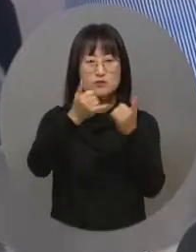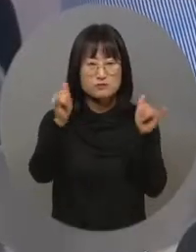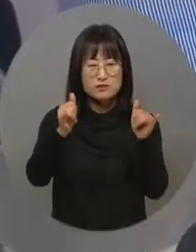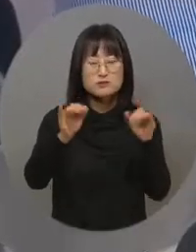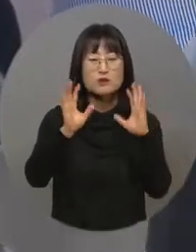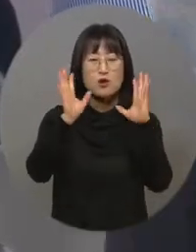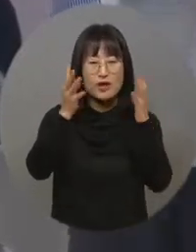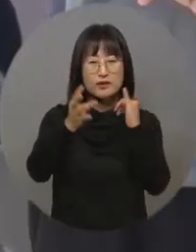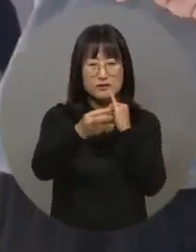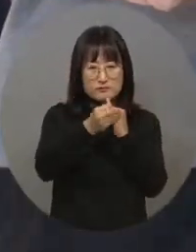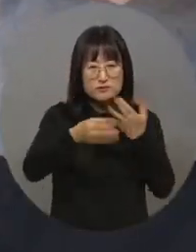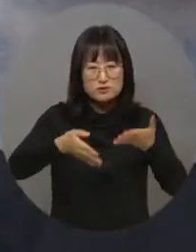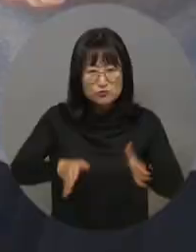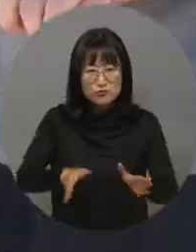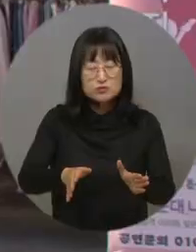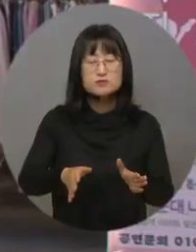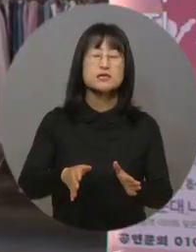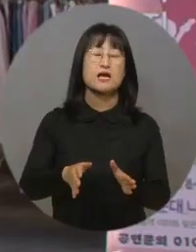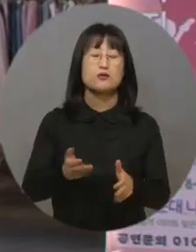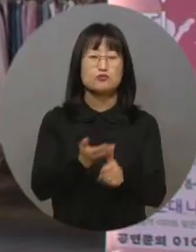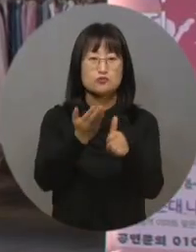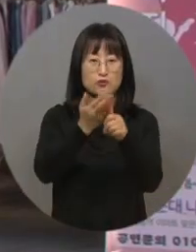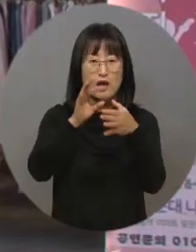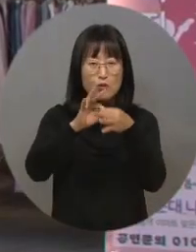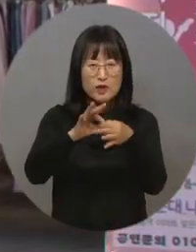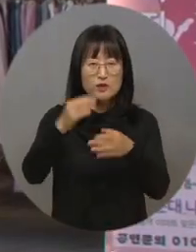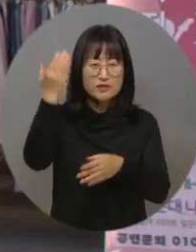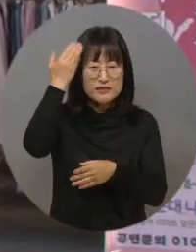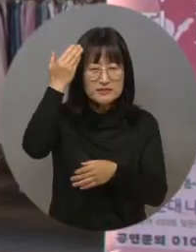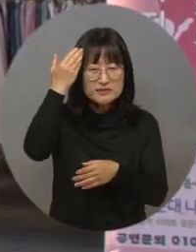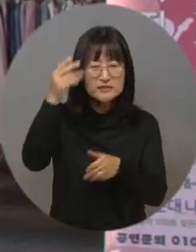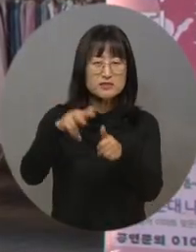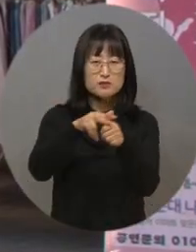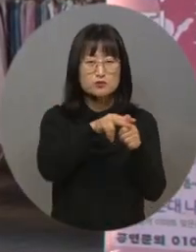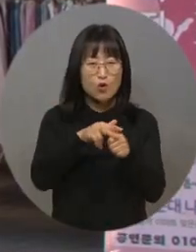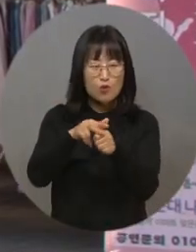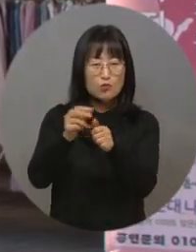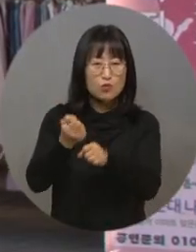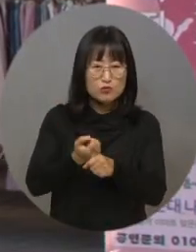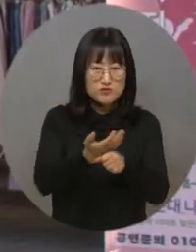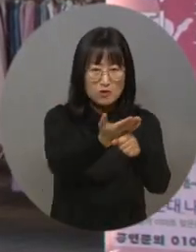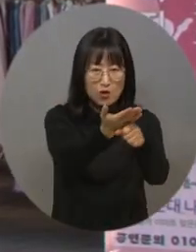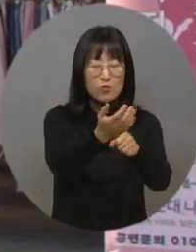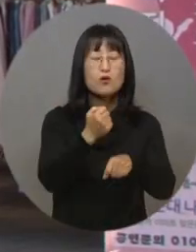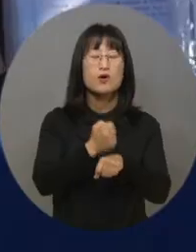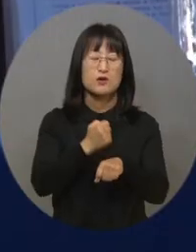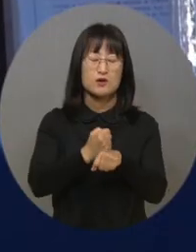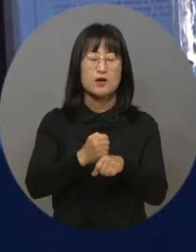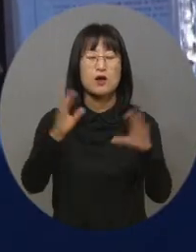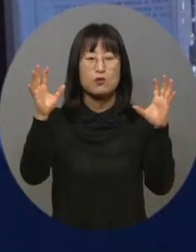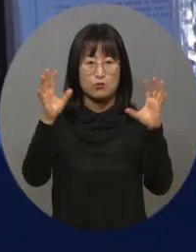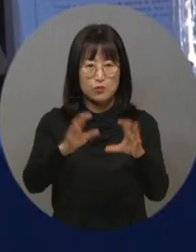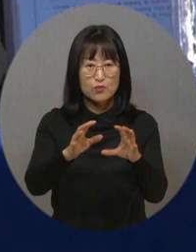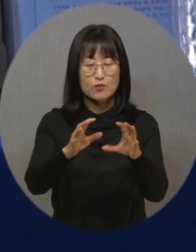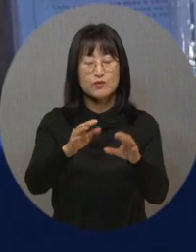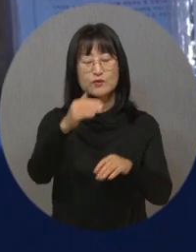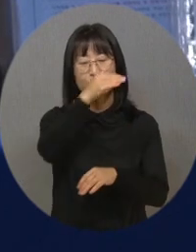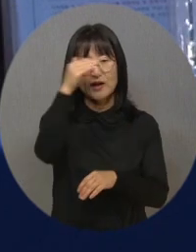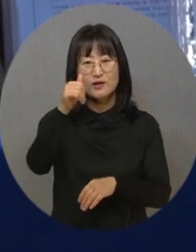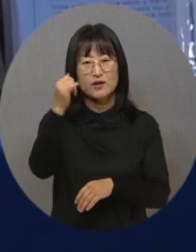출산, 육아와 관련된 다양한 지식과 정보를 제공하는 부산 대표 임신, 출산, 육아 의료 정보